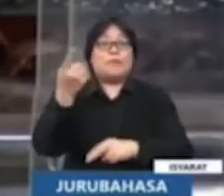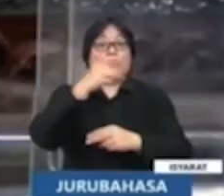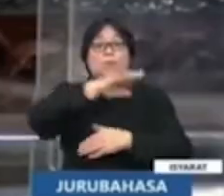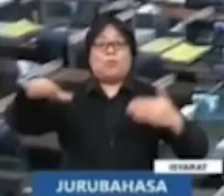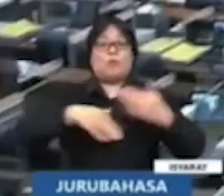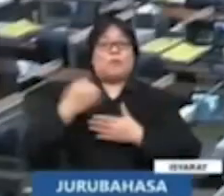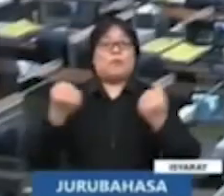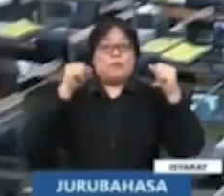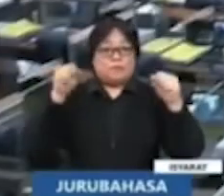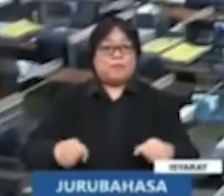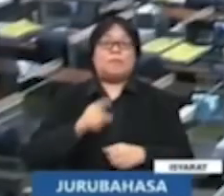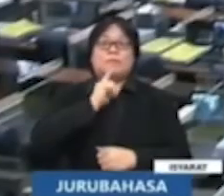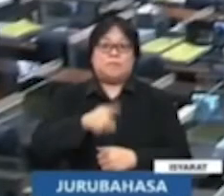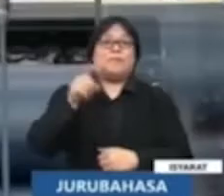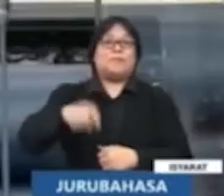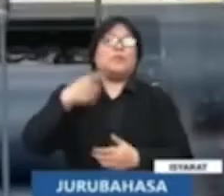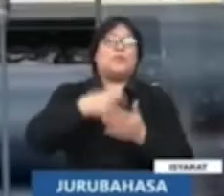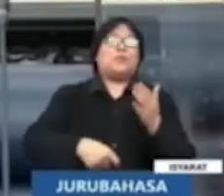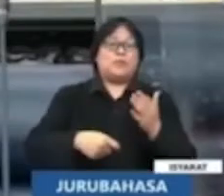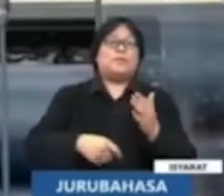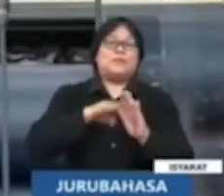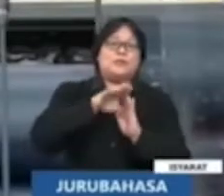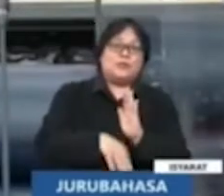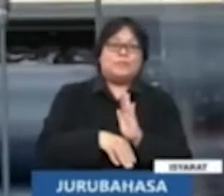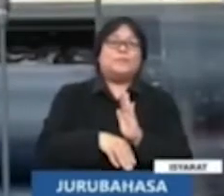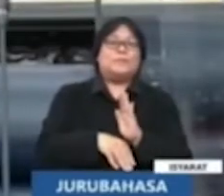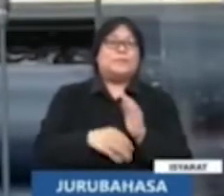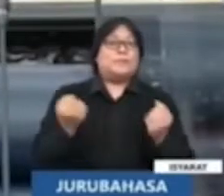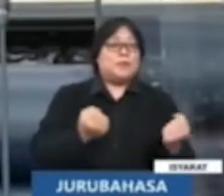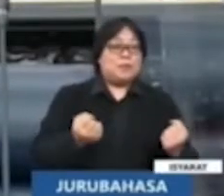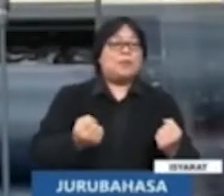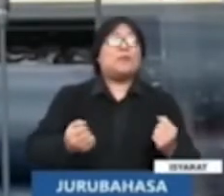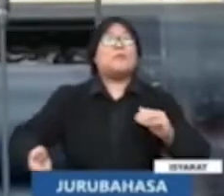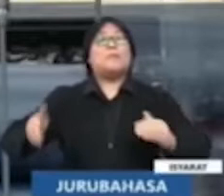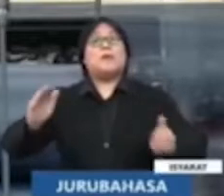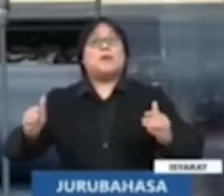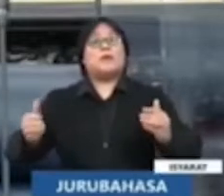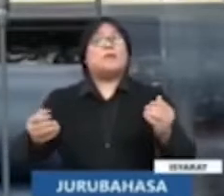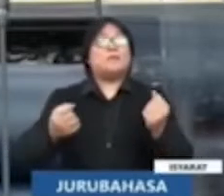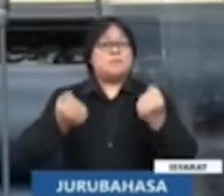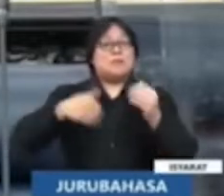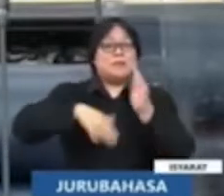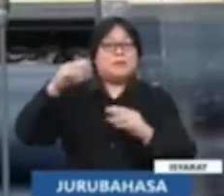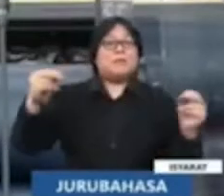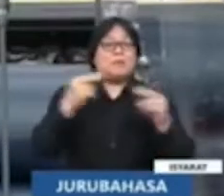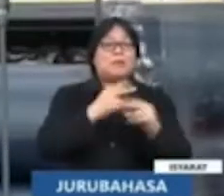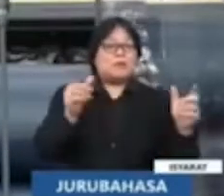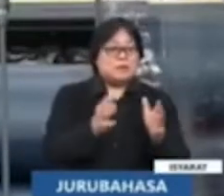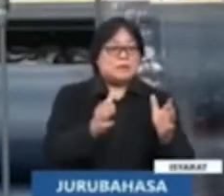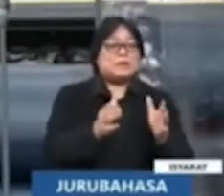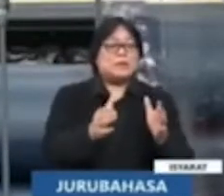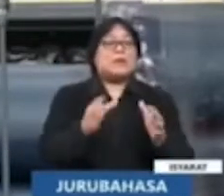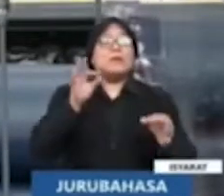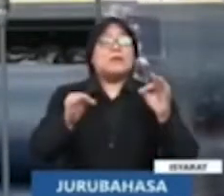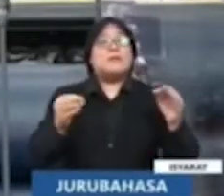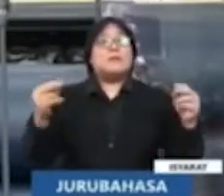untuk semua kenderaan yang pastinya memerlukan kos yang jauh lebih rendah kepada pemandu berbanding penggunaan lebih dari satu lebuh raya kecil,